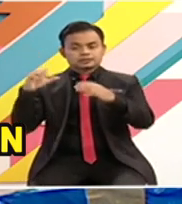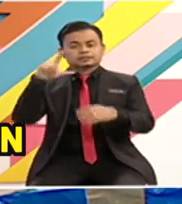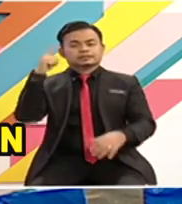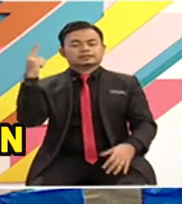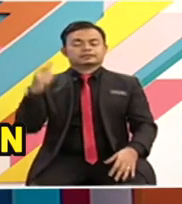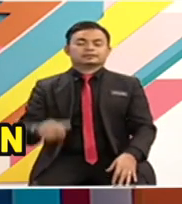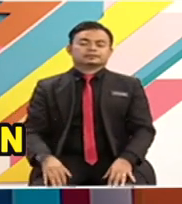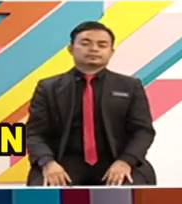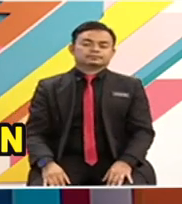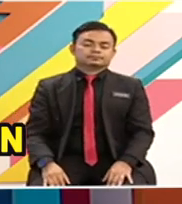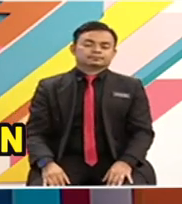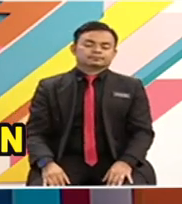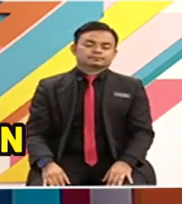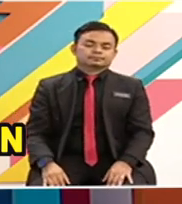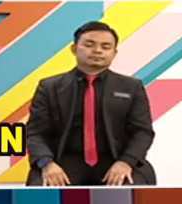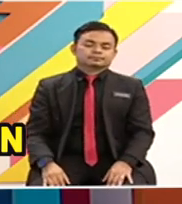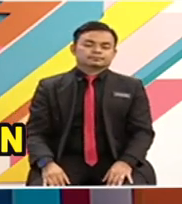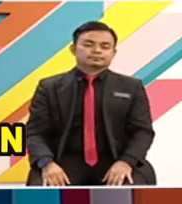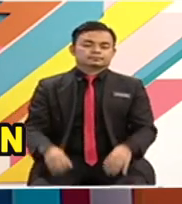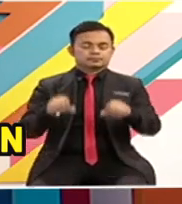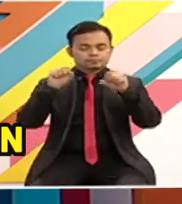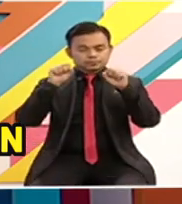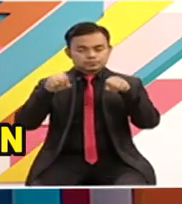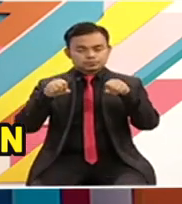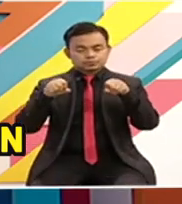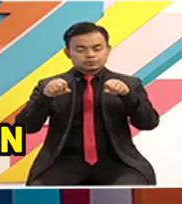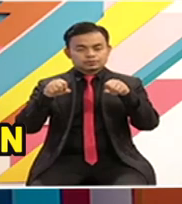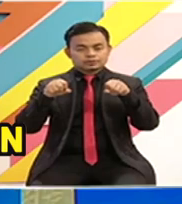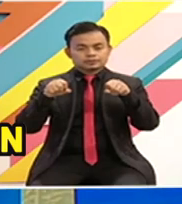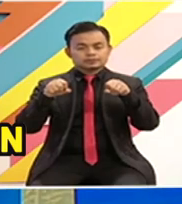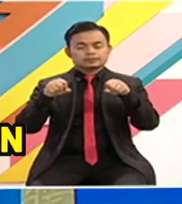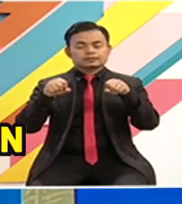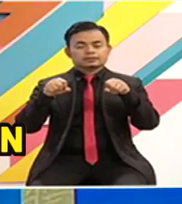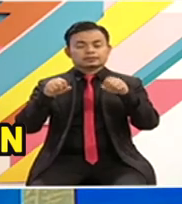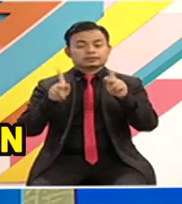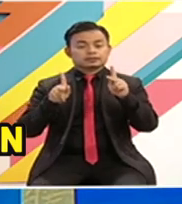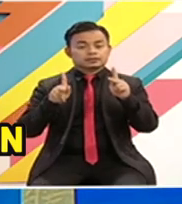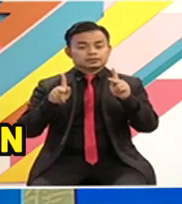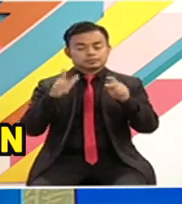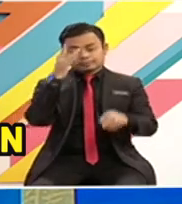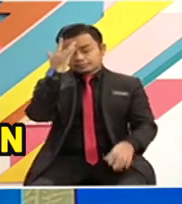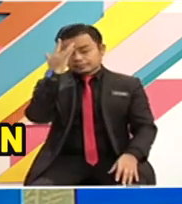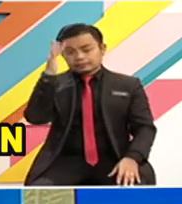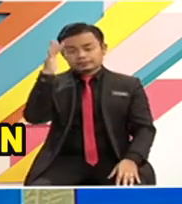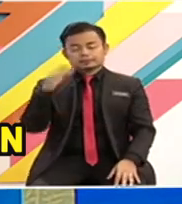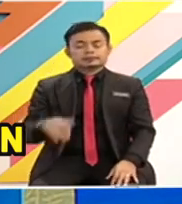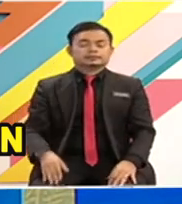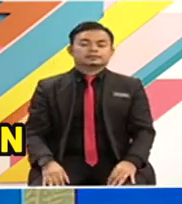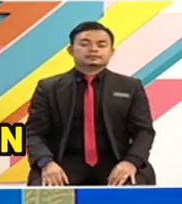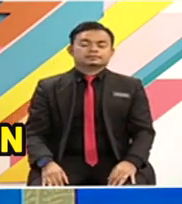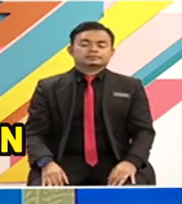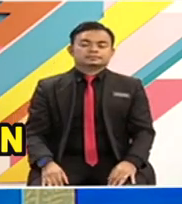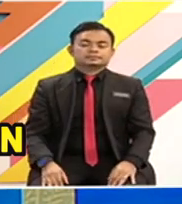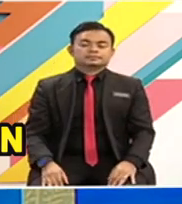juga kalau-kalau lebih awal kata lebih terhadap lagilah kalau di rumah tuh ada atau tak